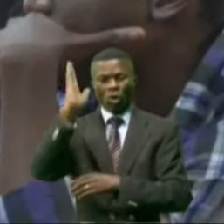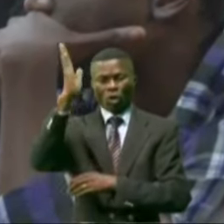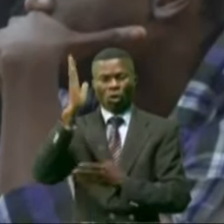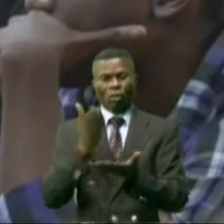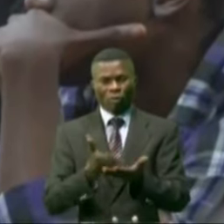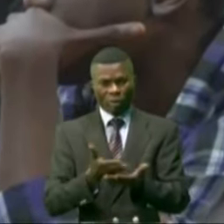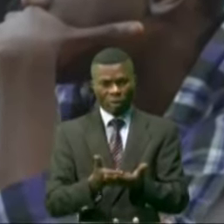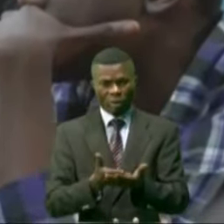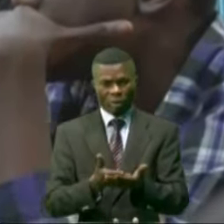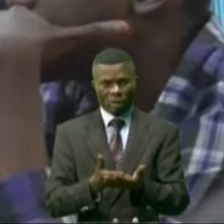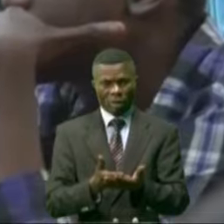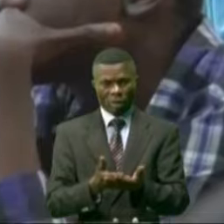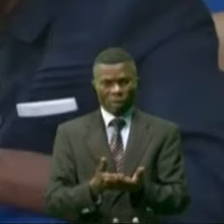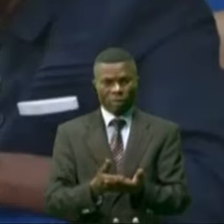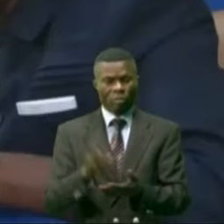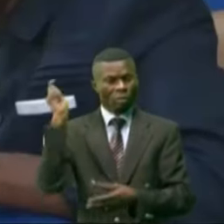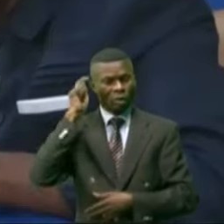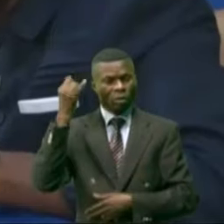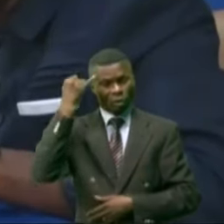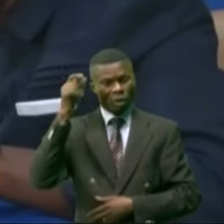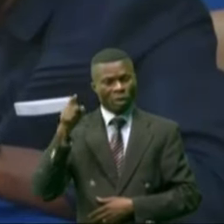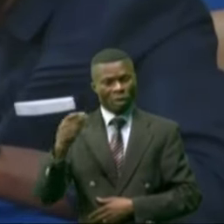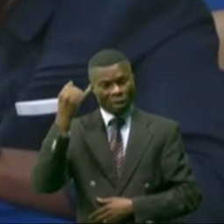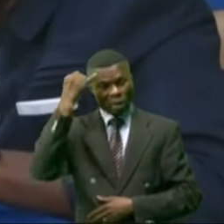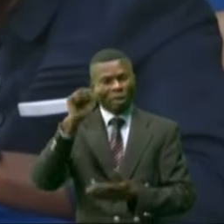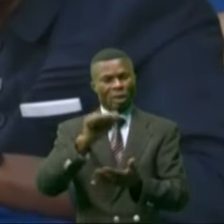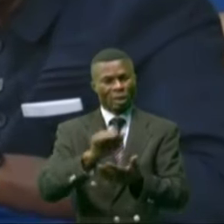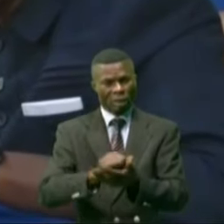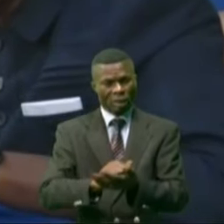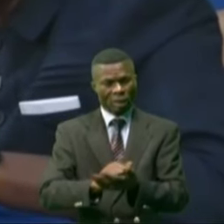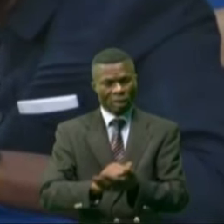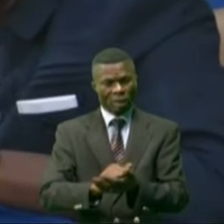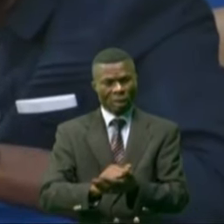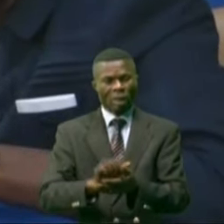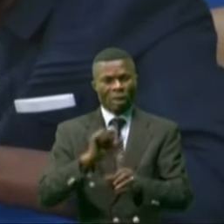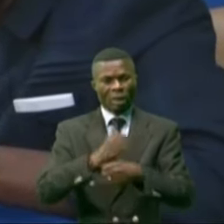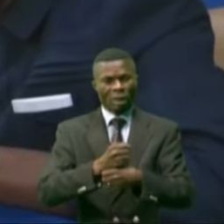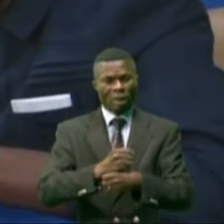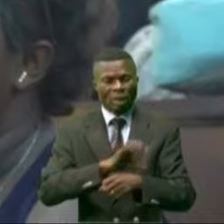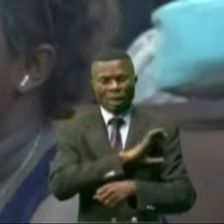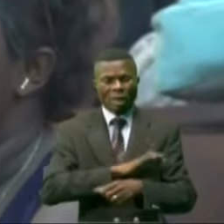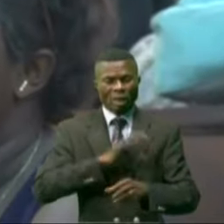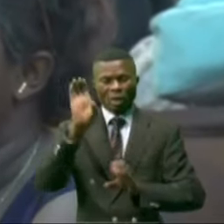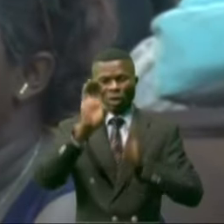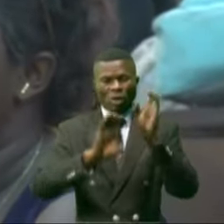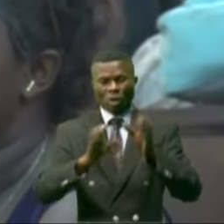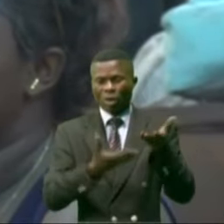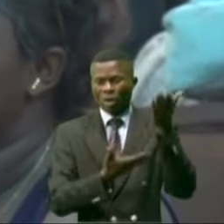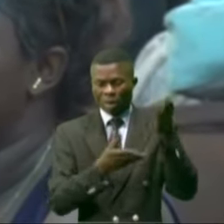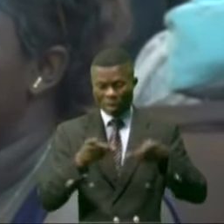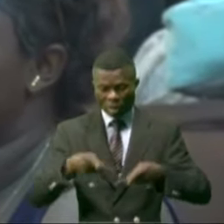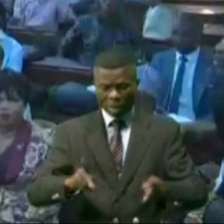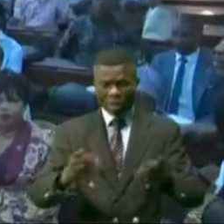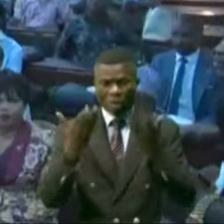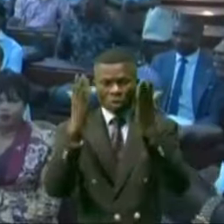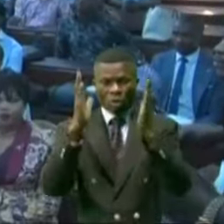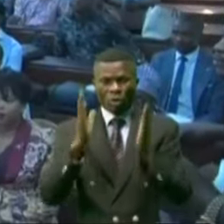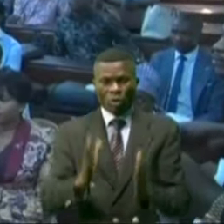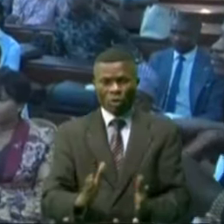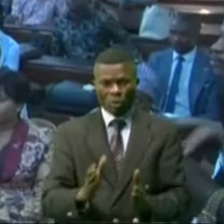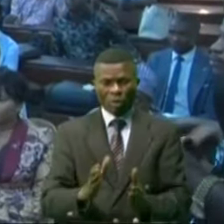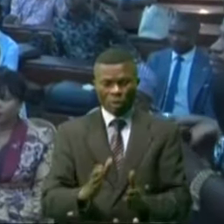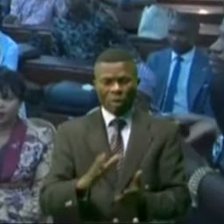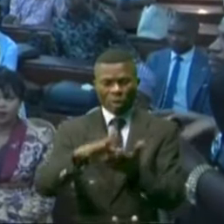conférence. Selon ses professeurs, cette initiative rêve un caractère scientifique car elle permet aux étudiants de